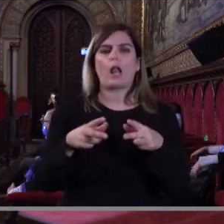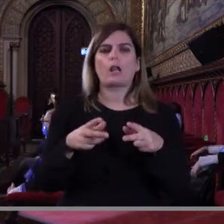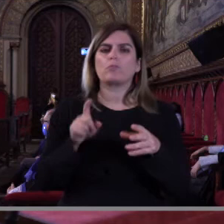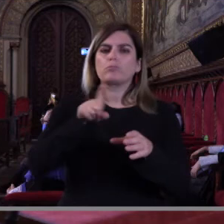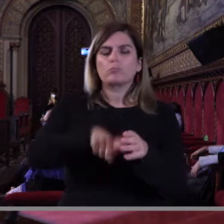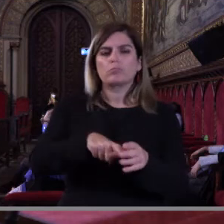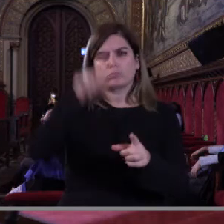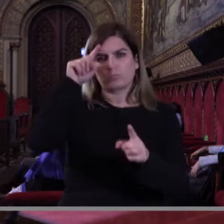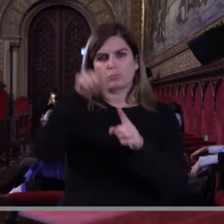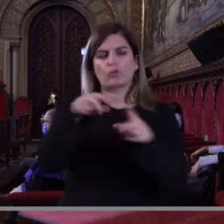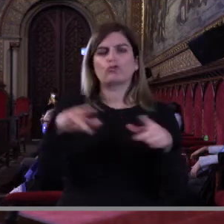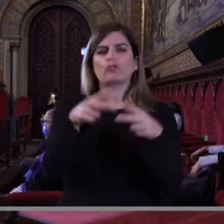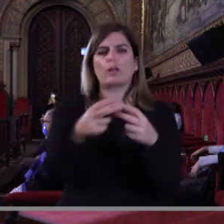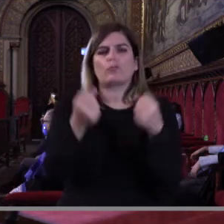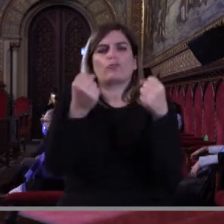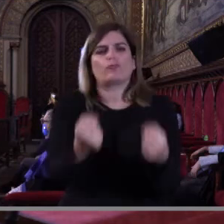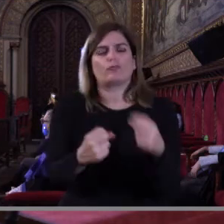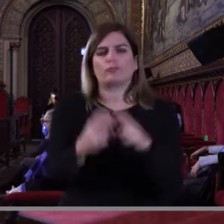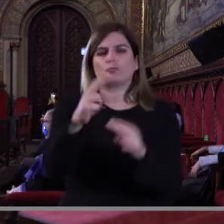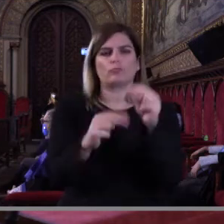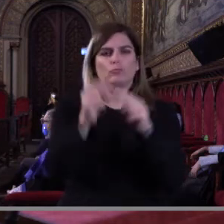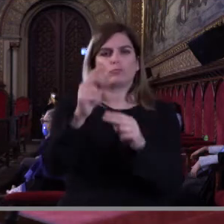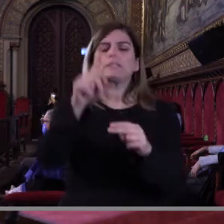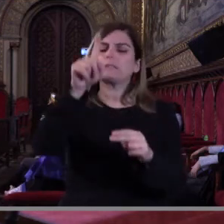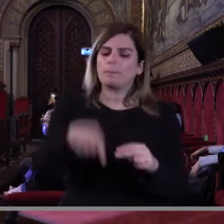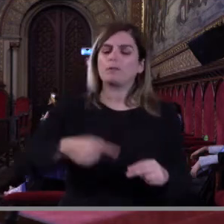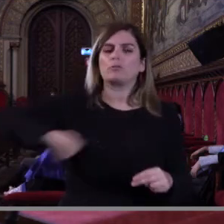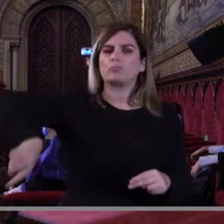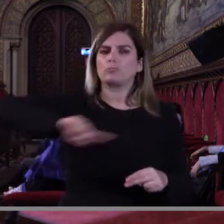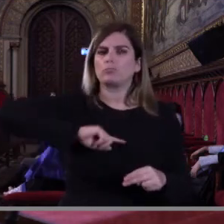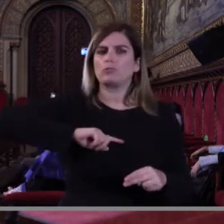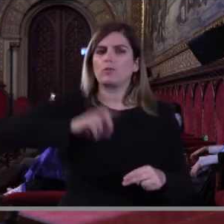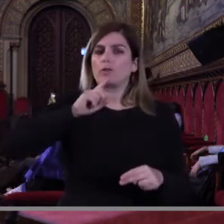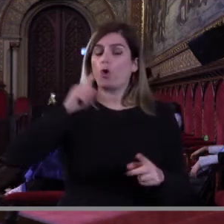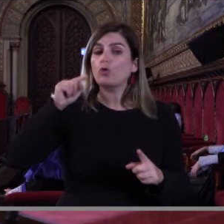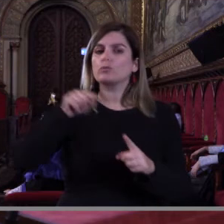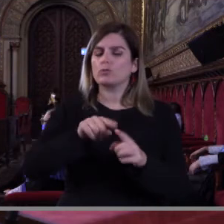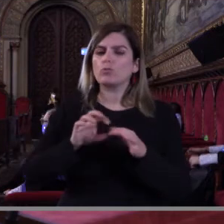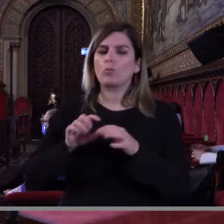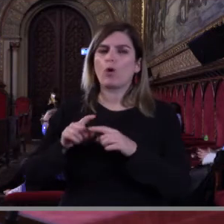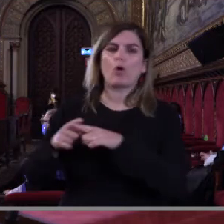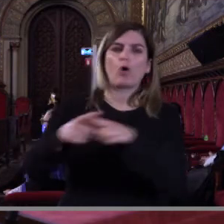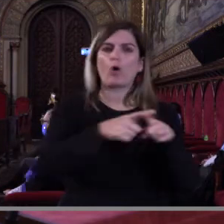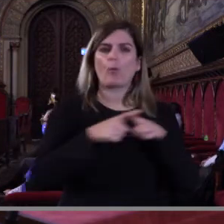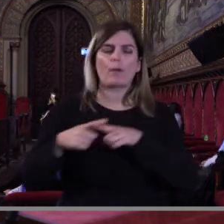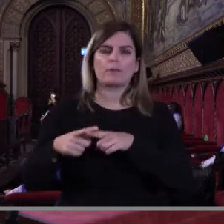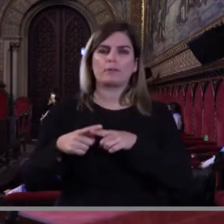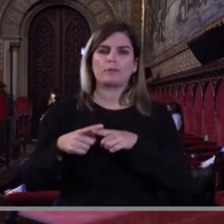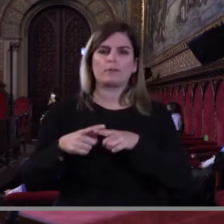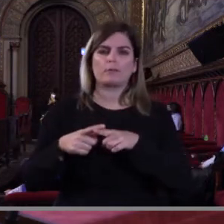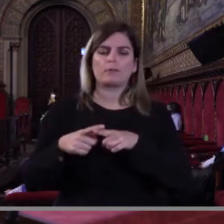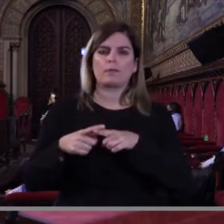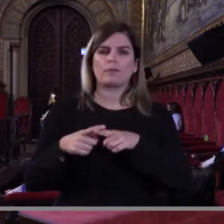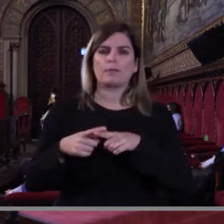per construir una societat més sòlida. També he reivindicat que aquest objectiu, compartit per tots, no és compatible amb